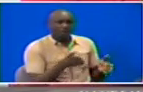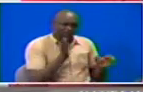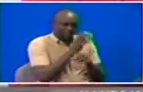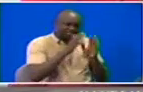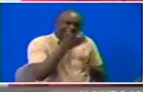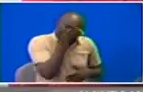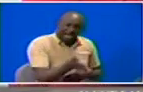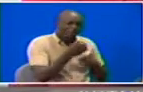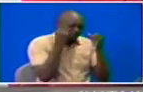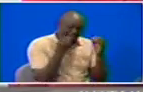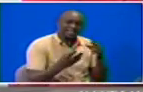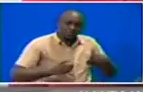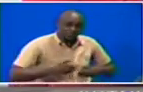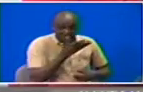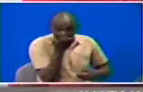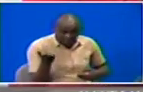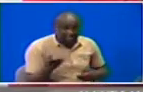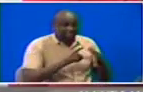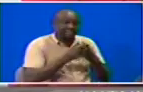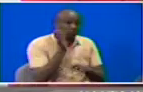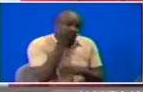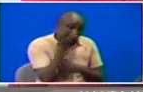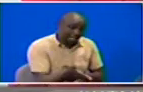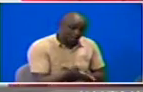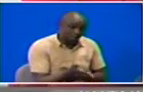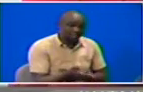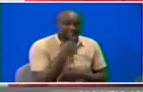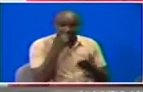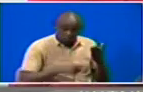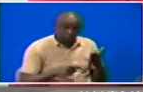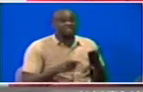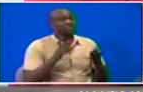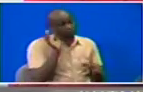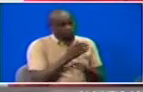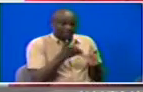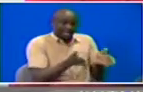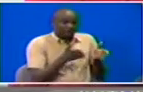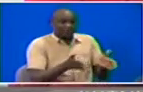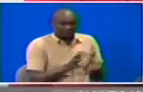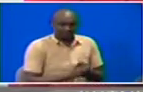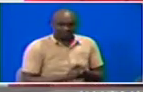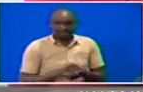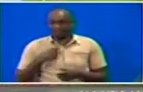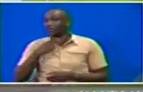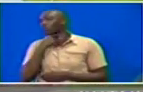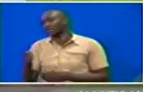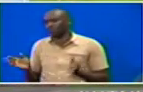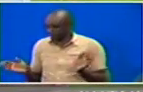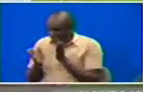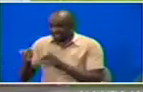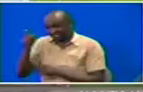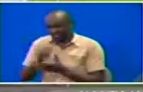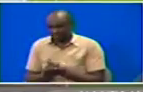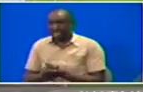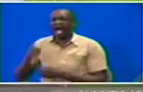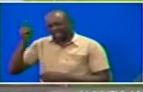wanamuziki chipukizi, wale ambao wanaanza kuimba sasa, wanasema nyimbo za kisasa? Mimi ningewatia moyo tu, kwa sababu hata sisi